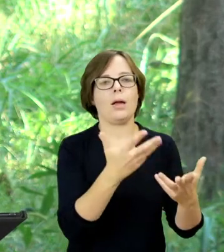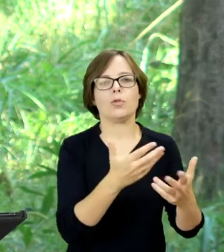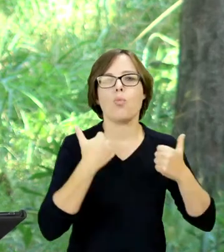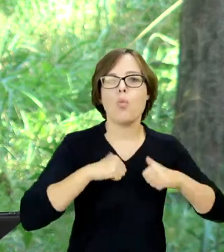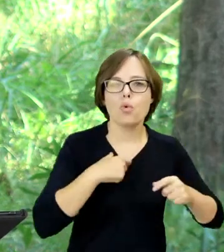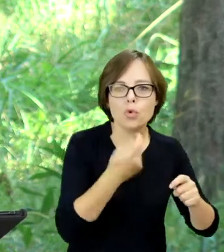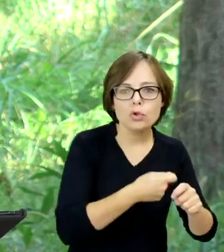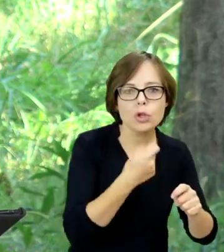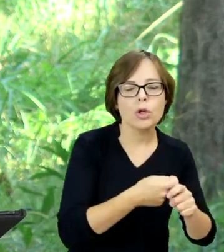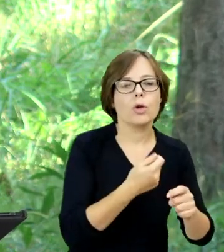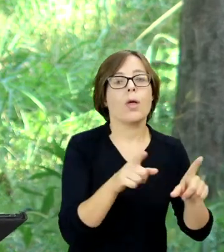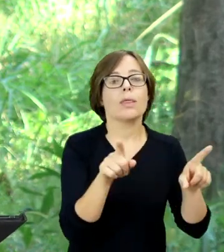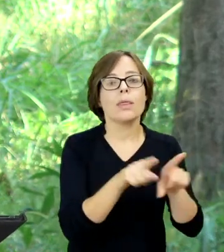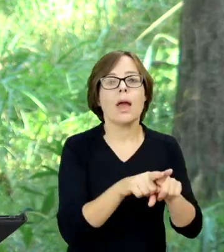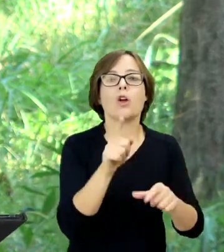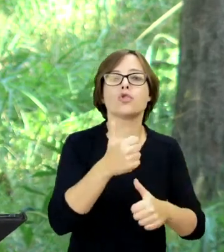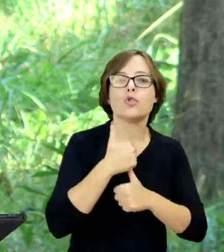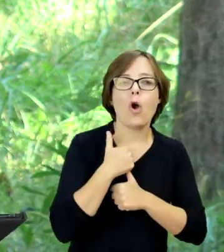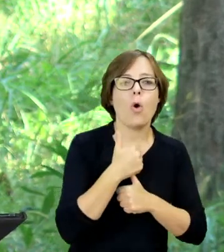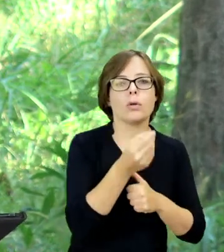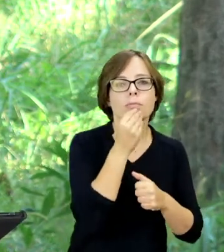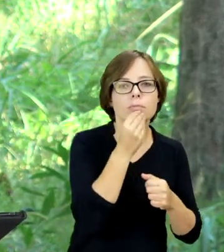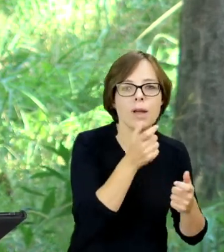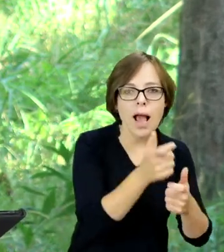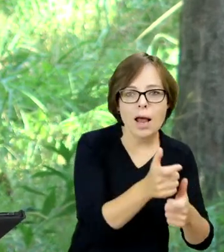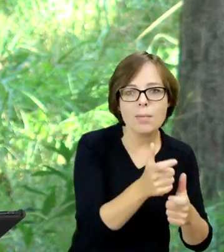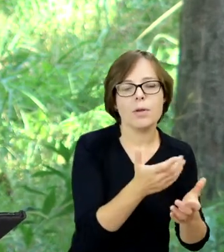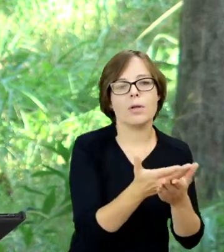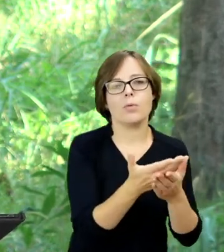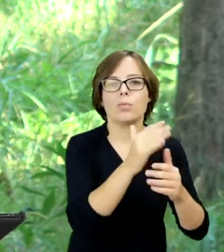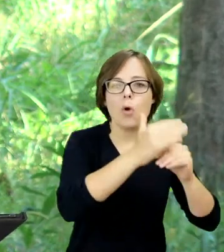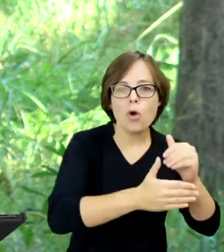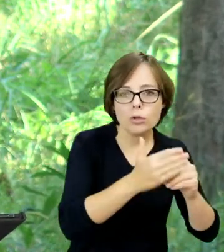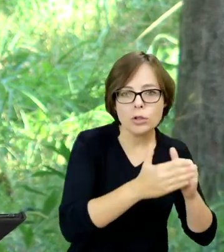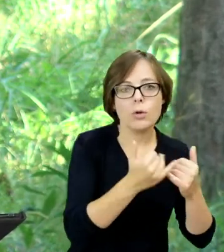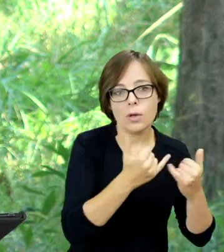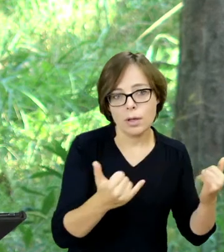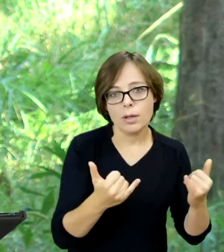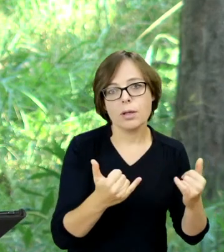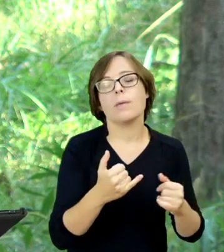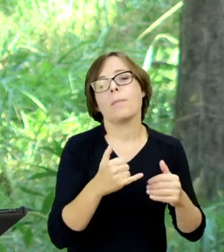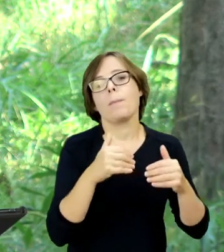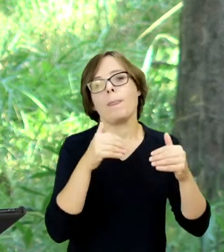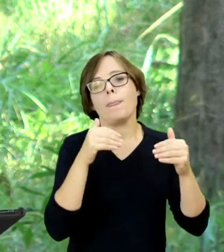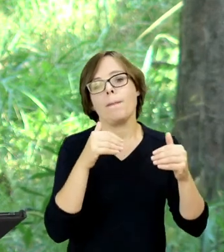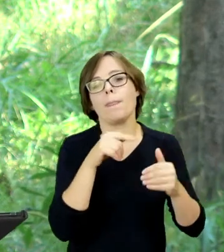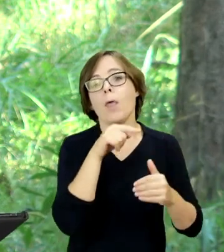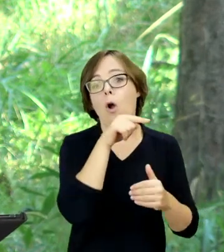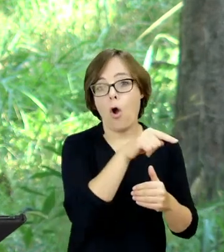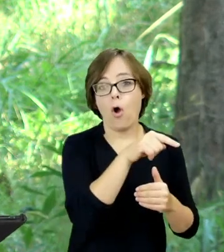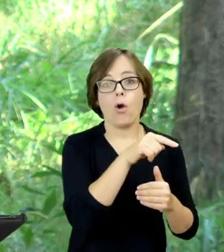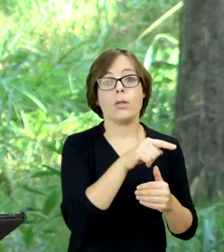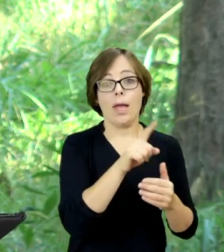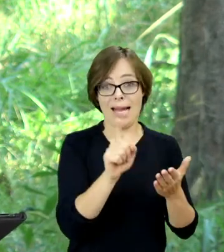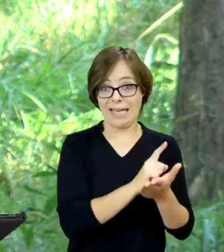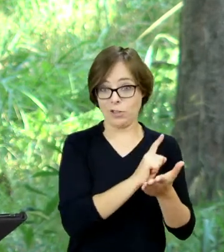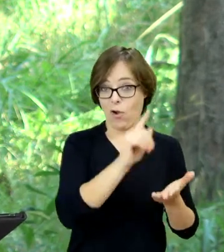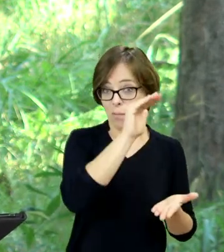pocieszały żołnierzy, mają być może nie mniejsze zasługi, z pewnością nie mniej